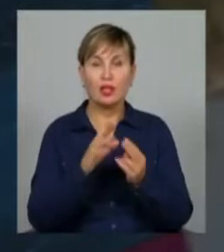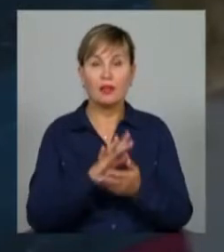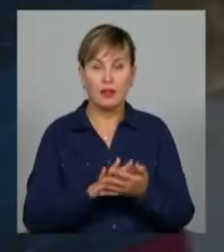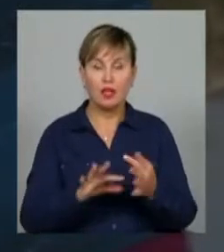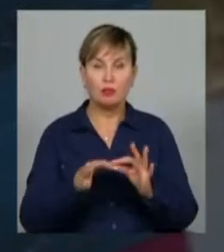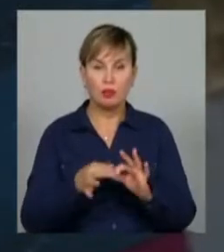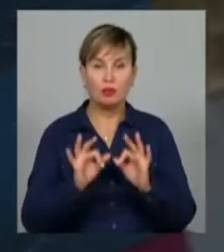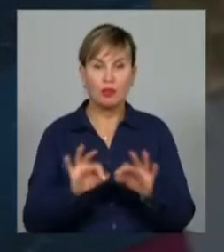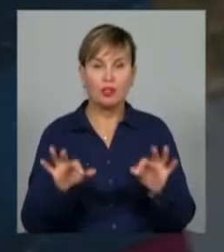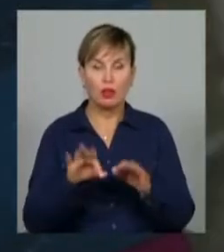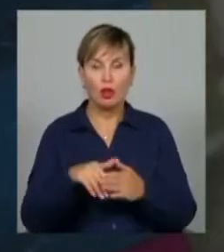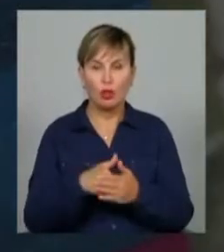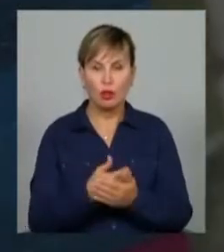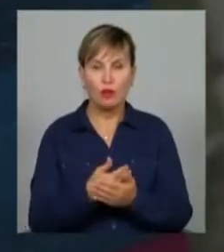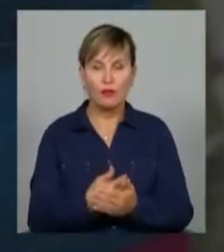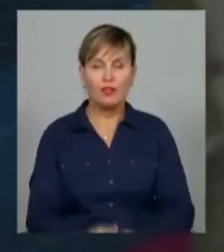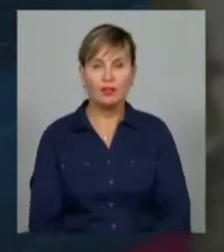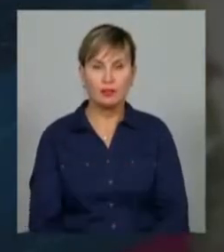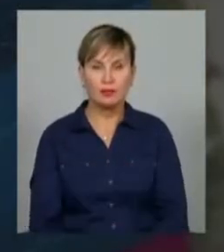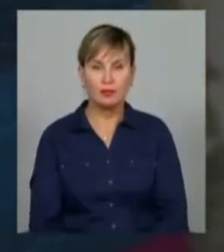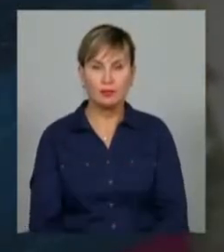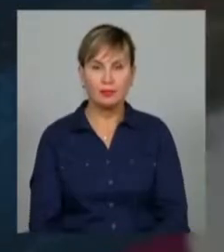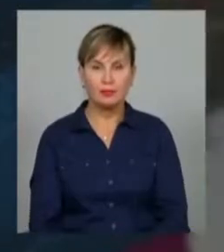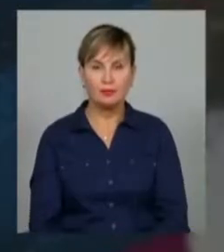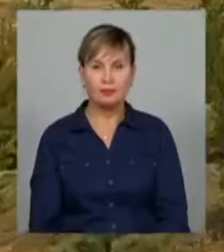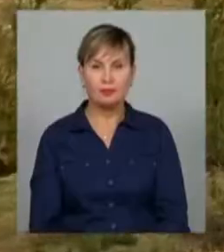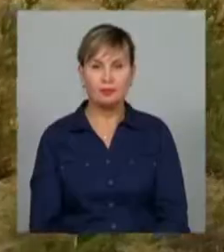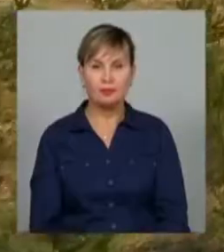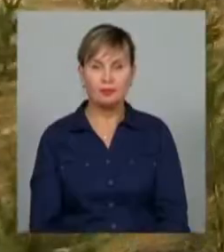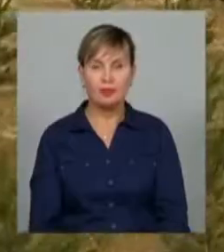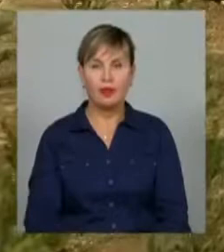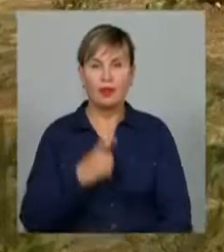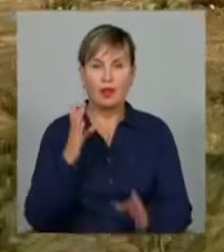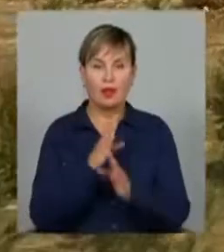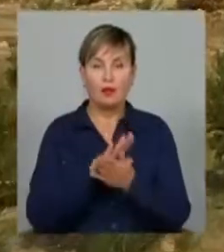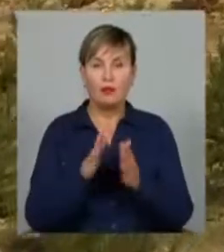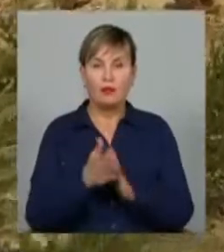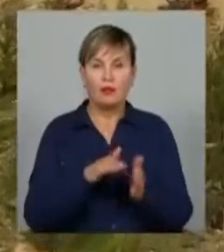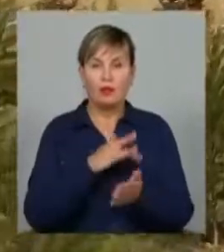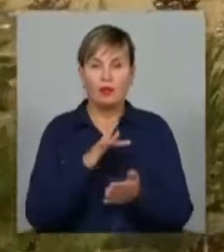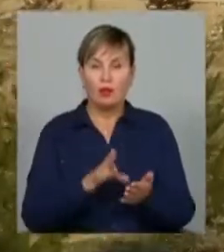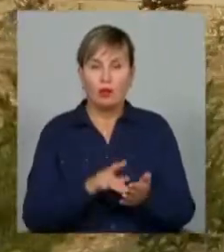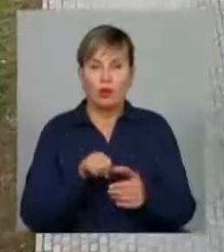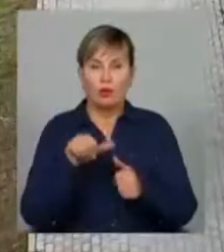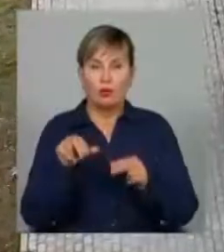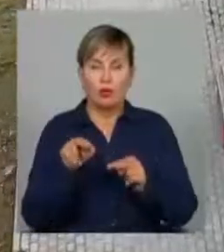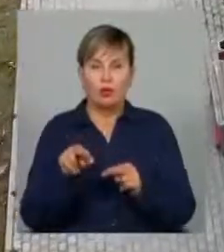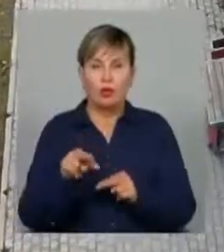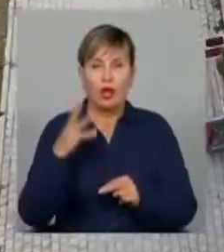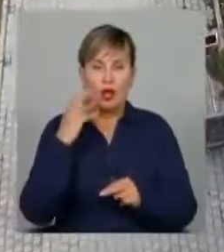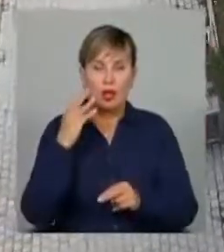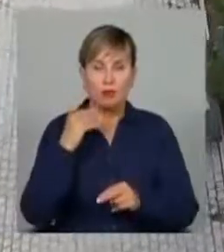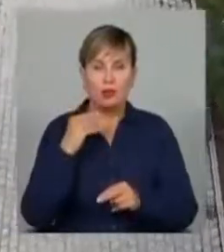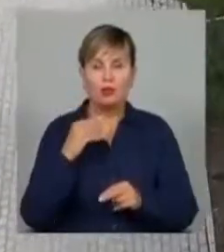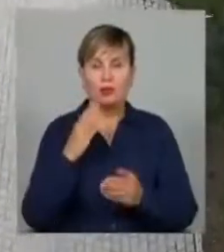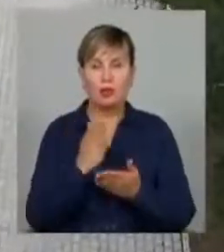новых инновационных проектах расскажет Денис Земцов. Экологическая обстановка в городе на особом контроле акима Алматы.